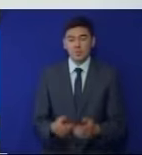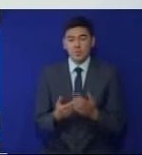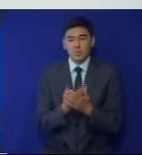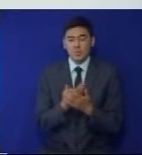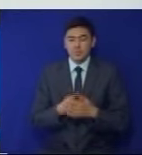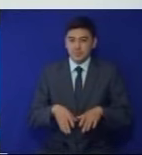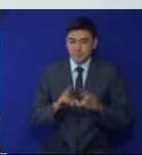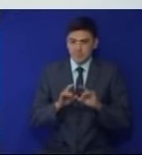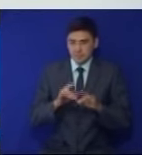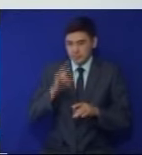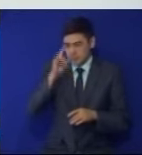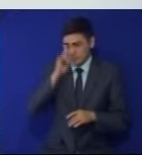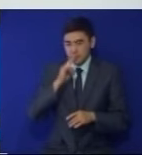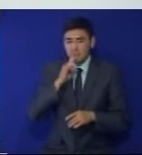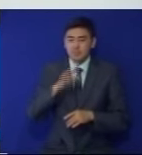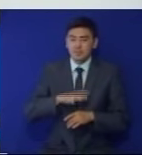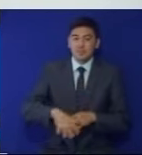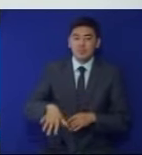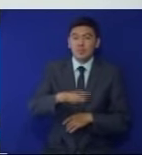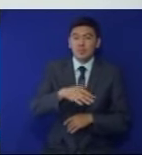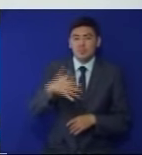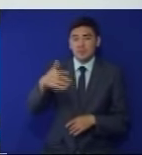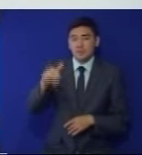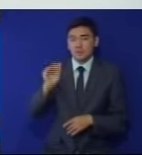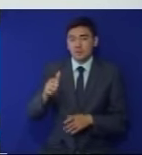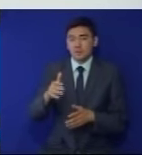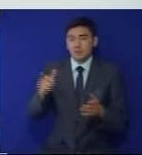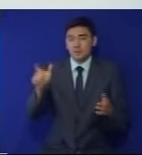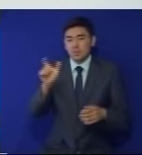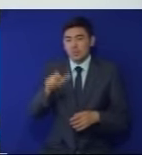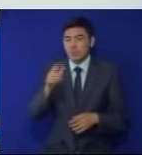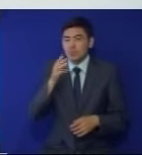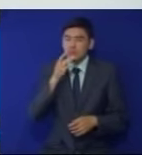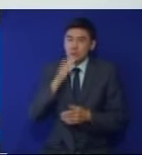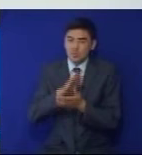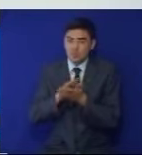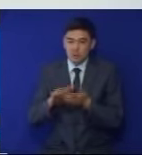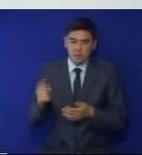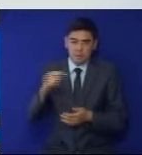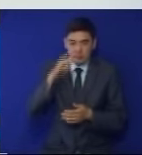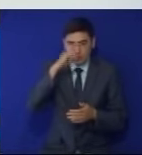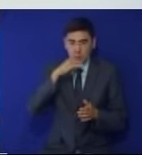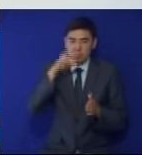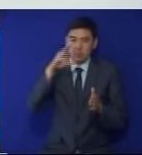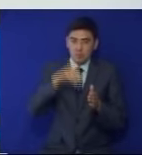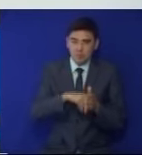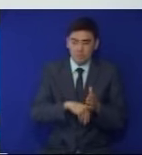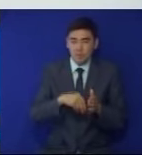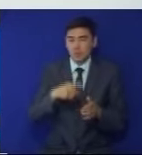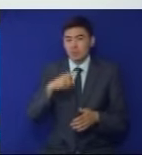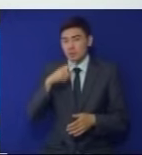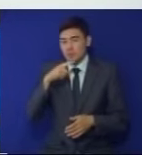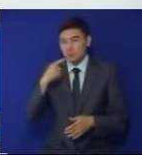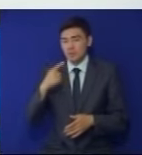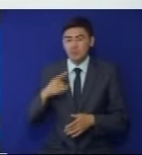Қазақстанда 50 мыңға жуық шетелдік азамат жұмыс істеп жатыр. Олардың басым бөлігі Ресей, Беларусь, Қырғызстан, Тәжікстан елдерінен келген.